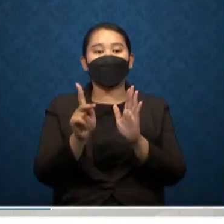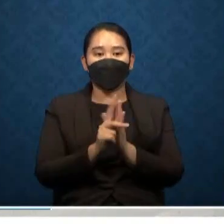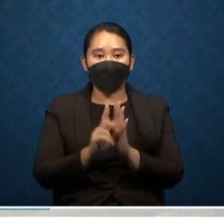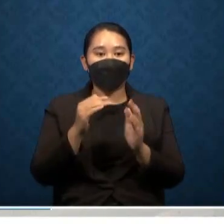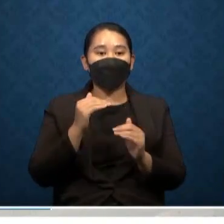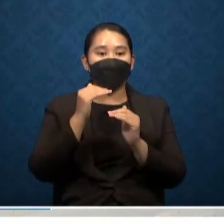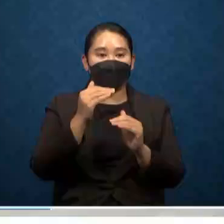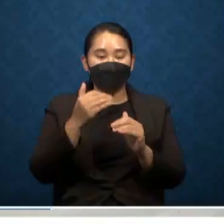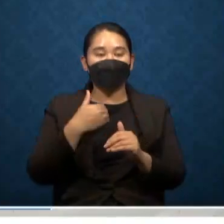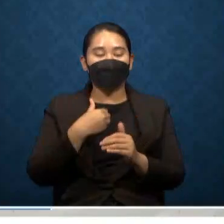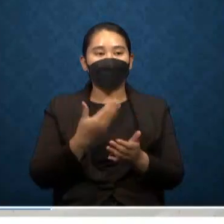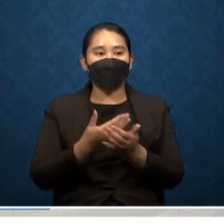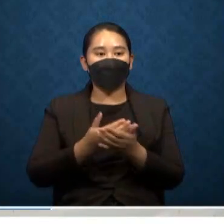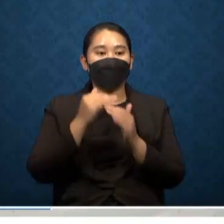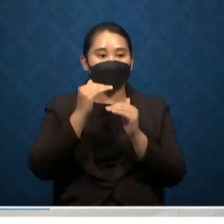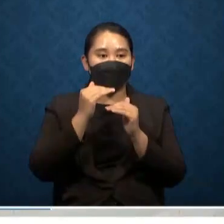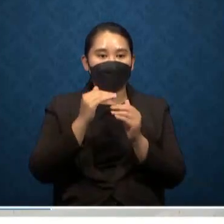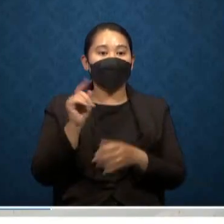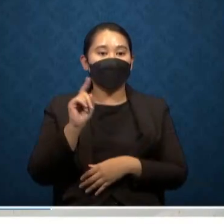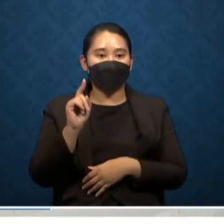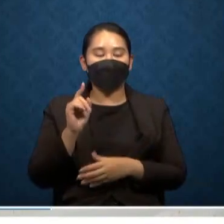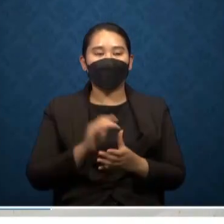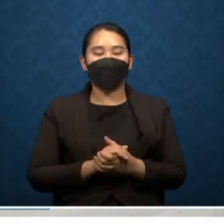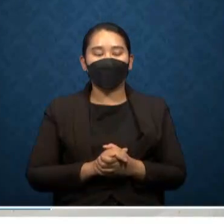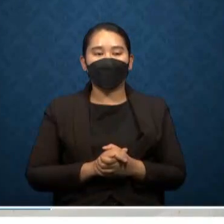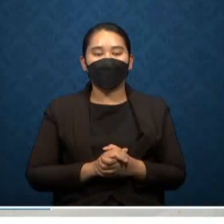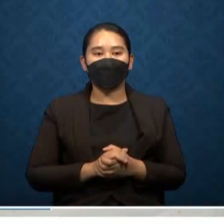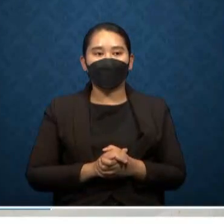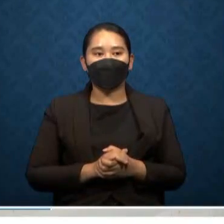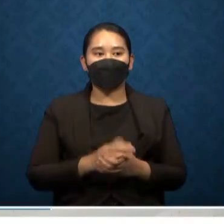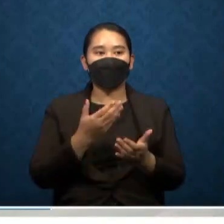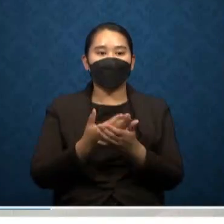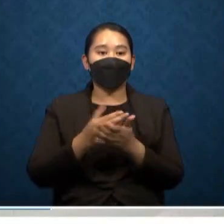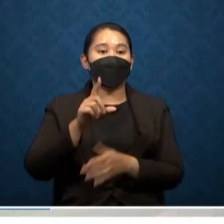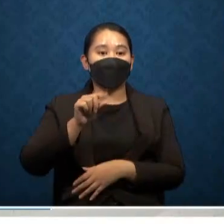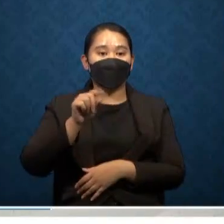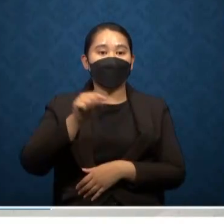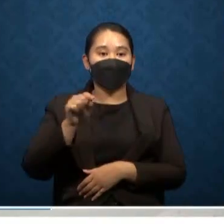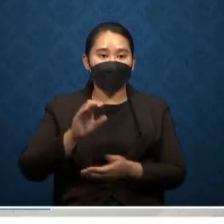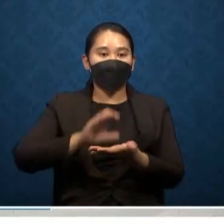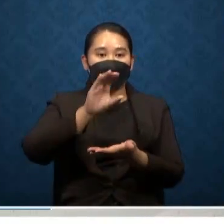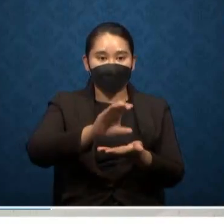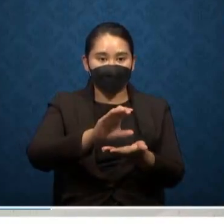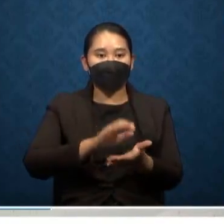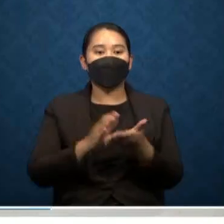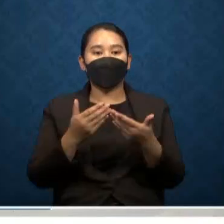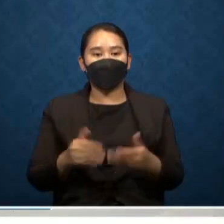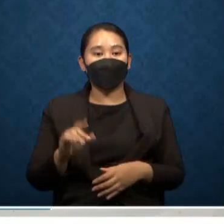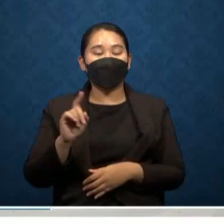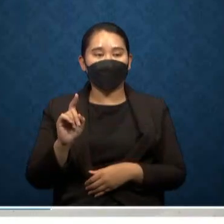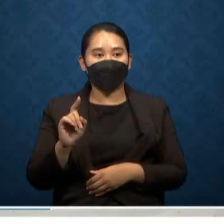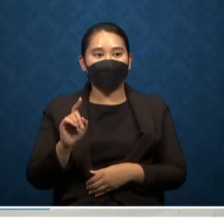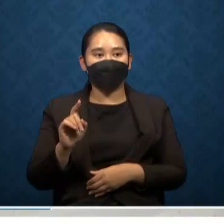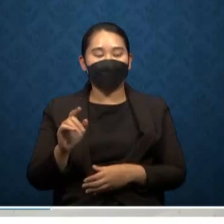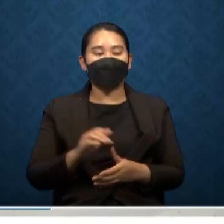ำหนดไว้ในเรื่องของวงเงินลงทุนนั้นจะต้องไม่น้อยกว่า 20% นะครับแล้วก็ไม่น้อยกว่าในเรื่อง